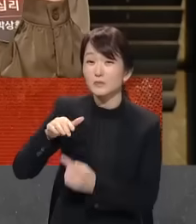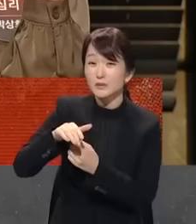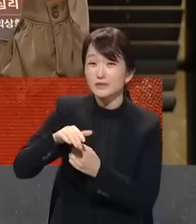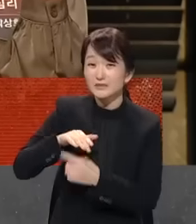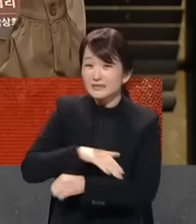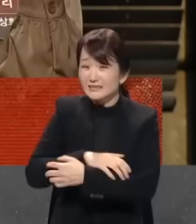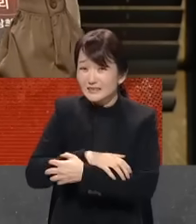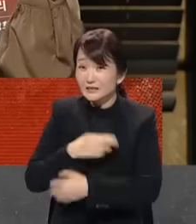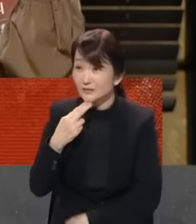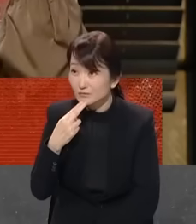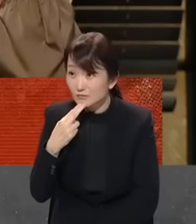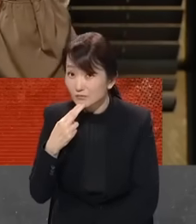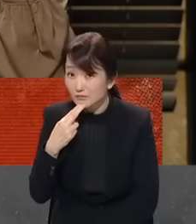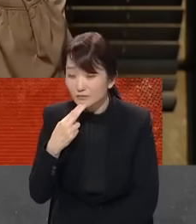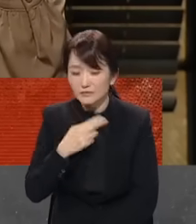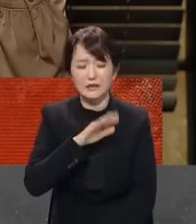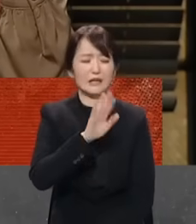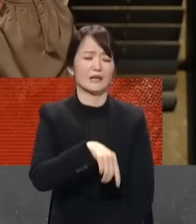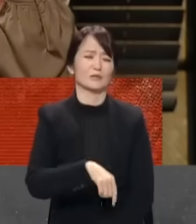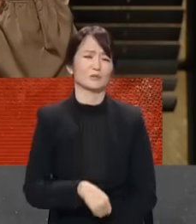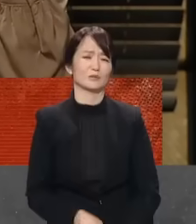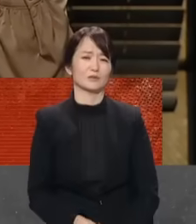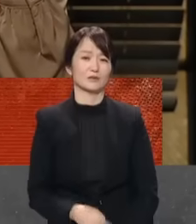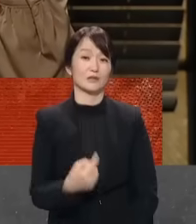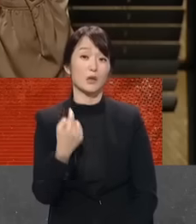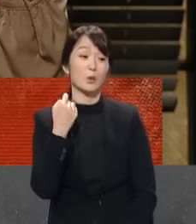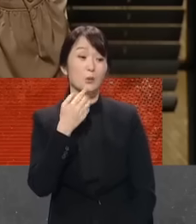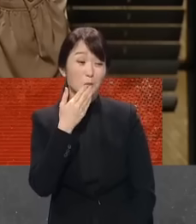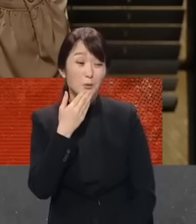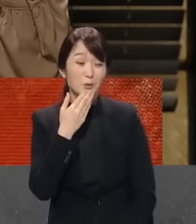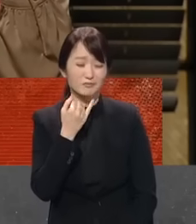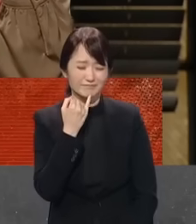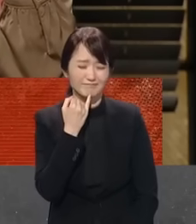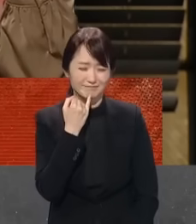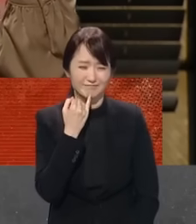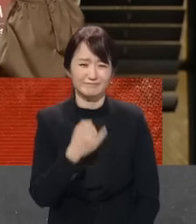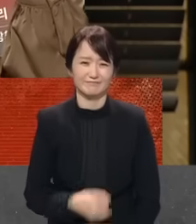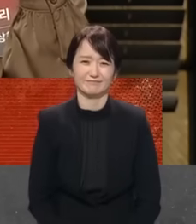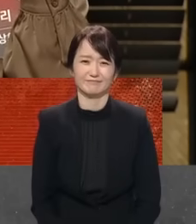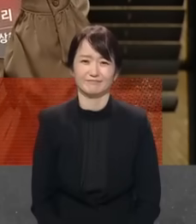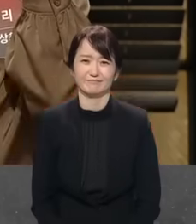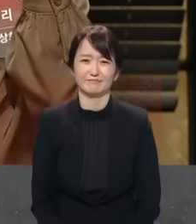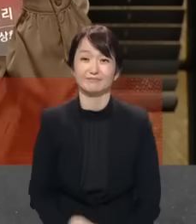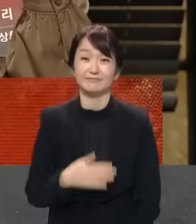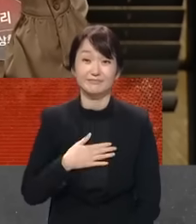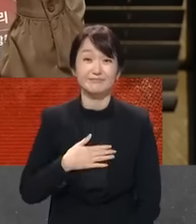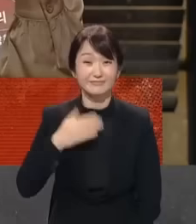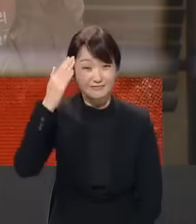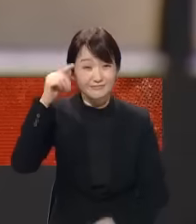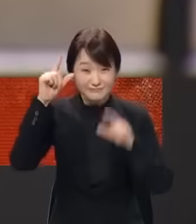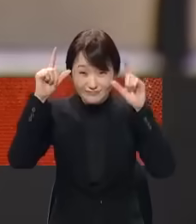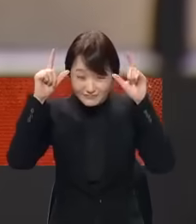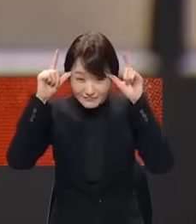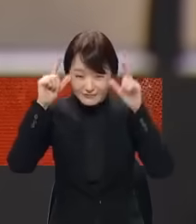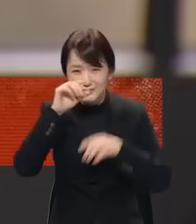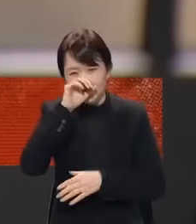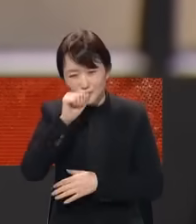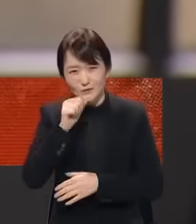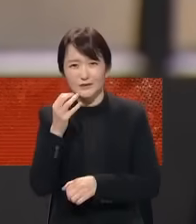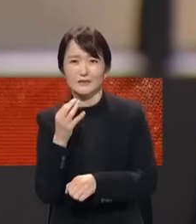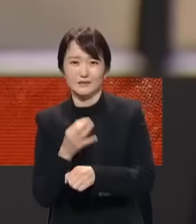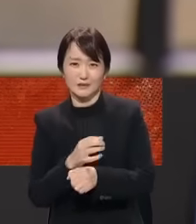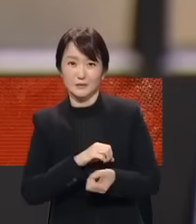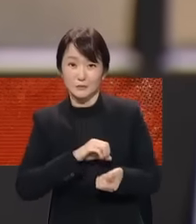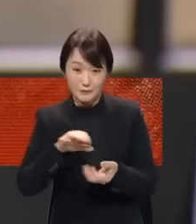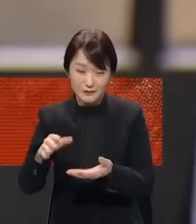알러지는 없으시죠? 동서도 참, 어저께도 먹었는데 무슨. 아, 그리고 내가 한우도 좋은 거